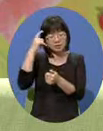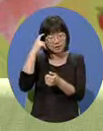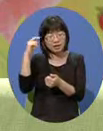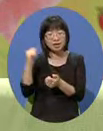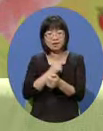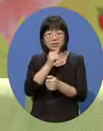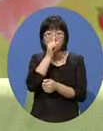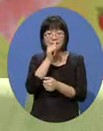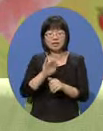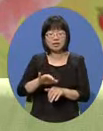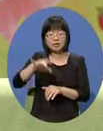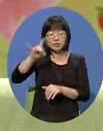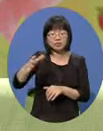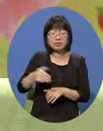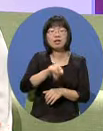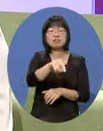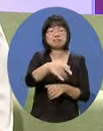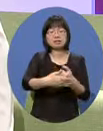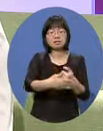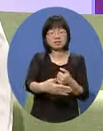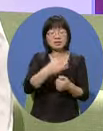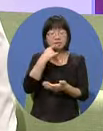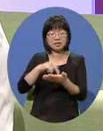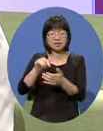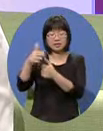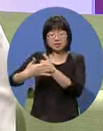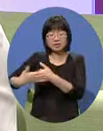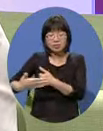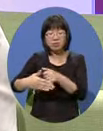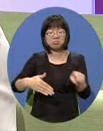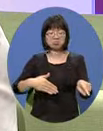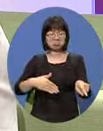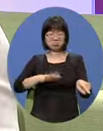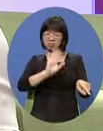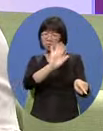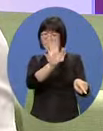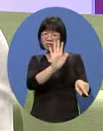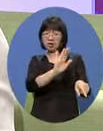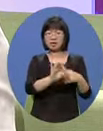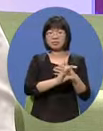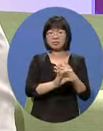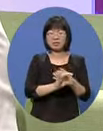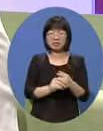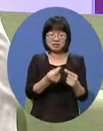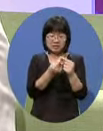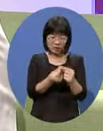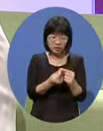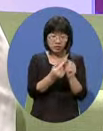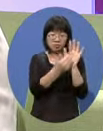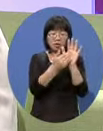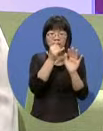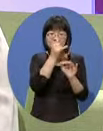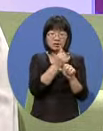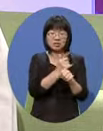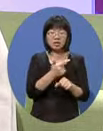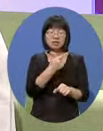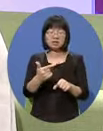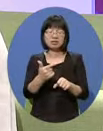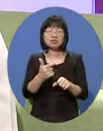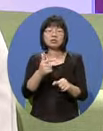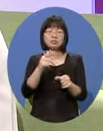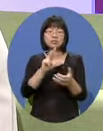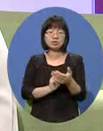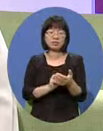갖게 되는데 처음부터 계속 니 탓이다 피해자 탓하고 얘는 그런 적이 없다고 그러면 그 호미를 막을 걸 이제 가래로 막게 되는 이런 상황들이 생기는 거죠.